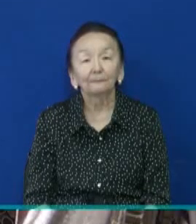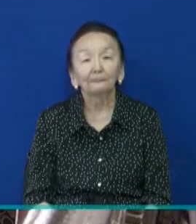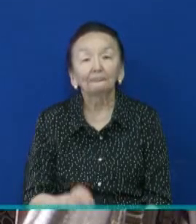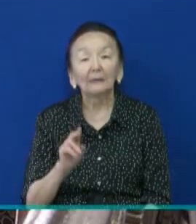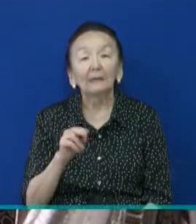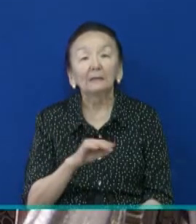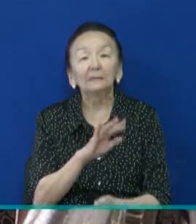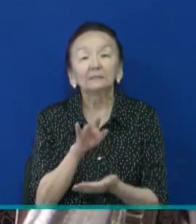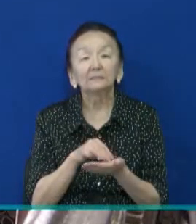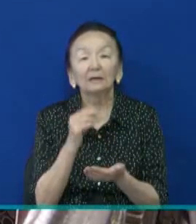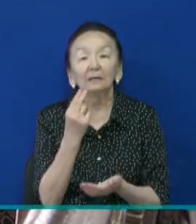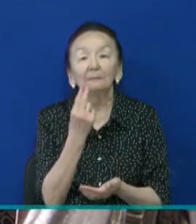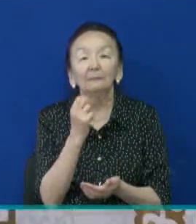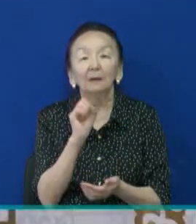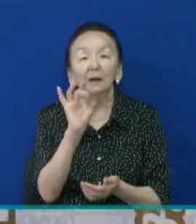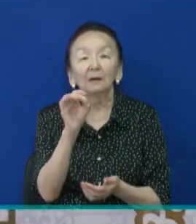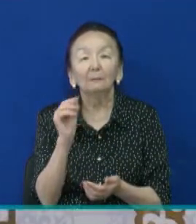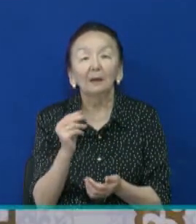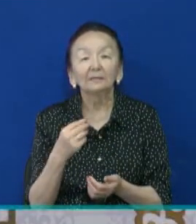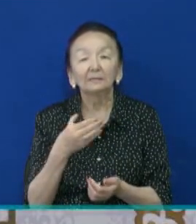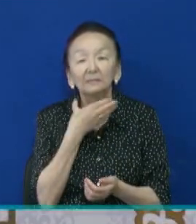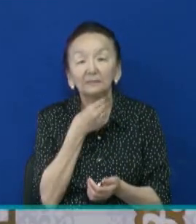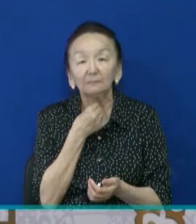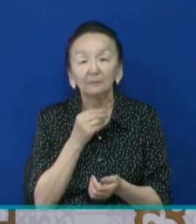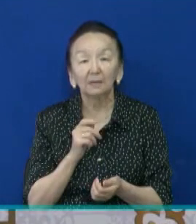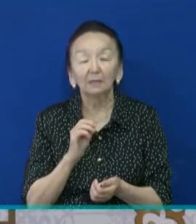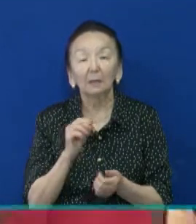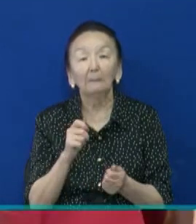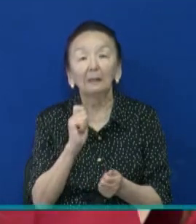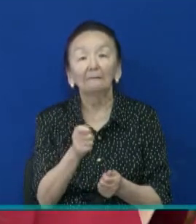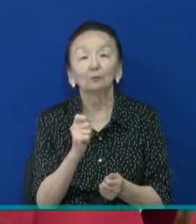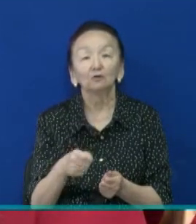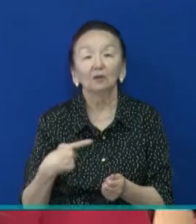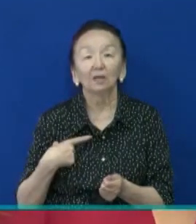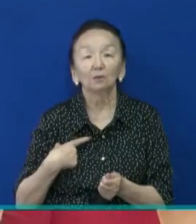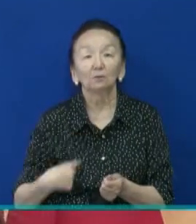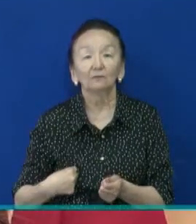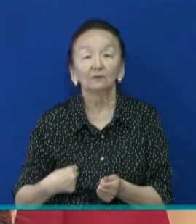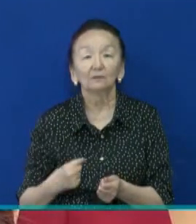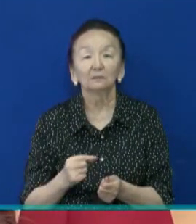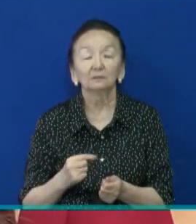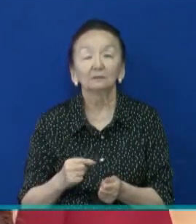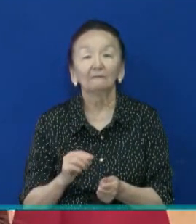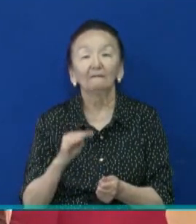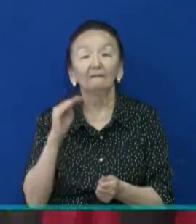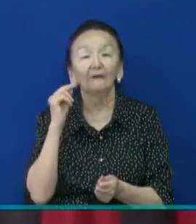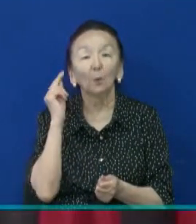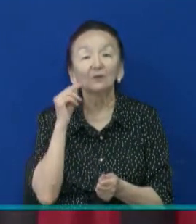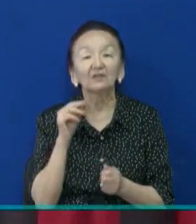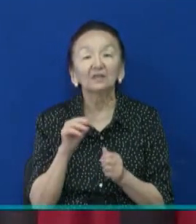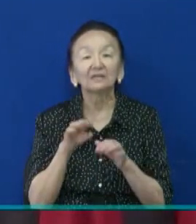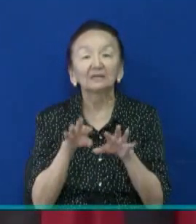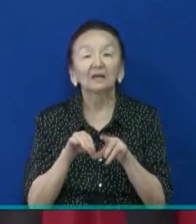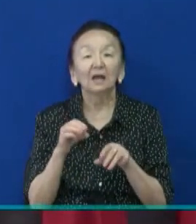На центральном Арбате города Семей прошла церемония вручения дипломов выпускникам Алихан Бөкейхан Университета, факультета